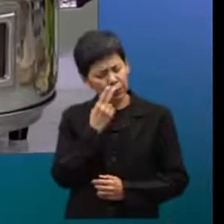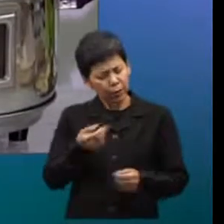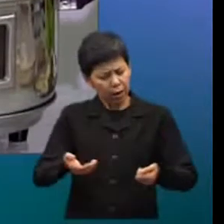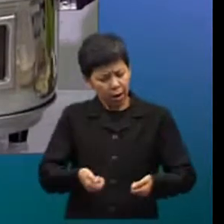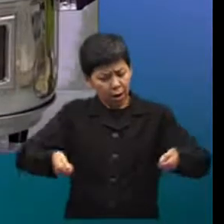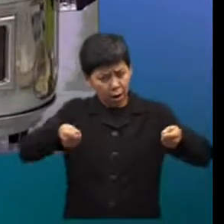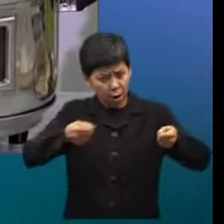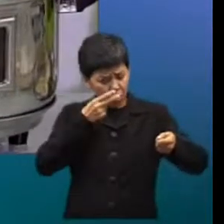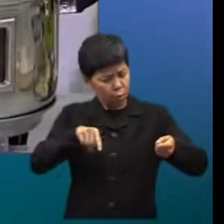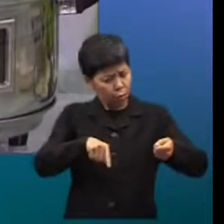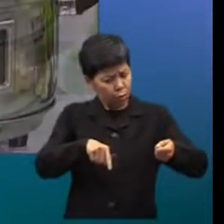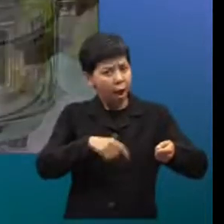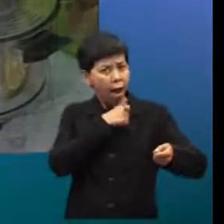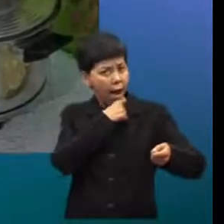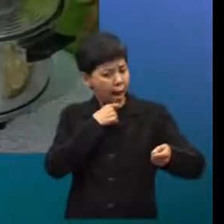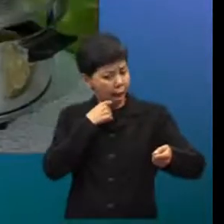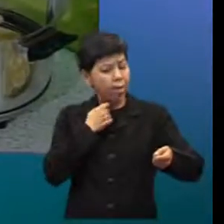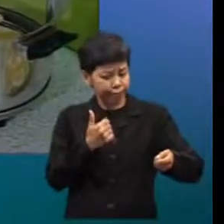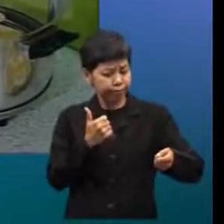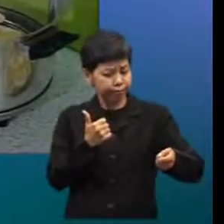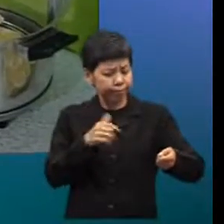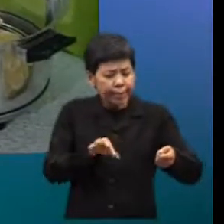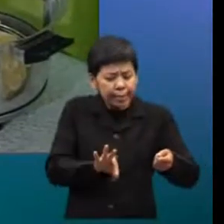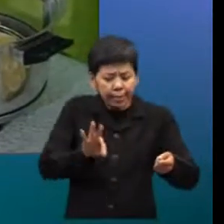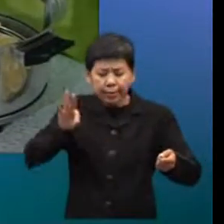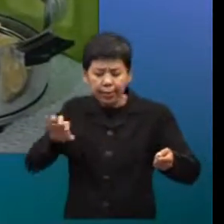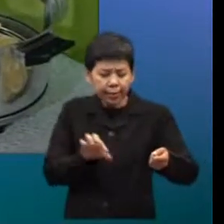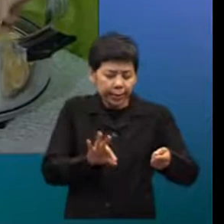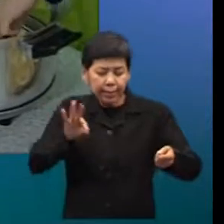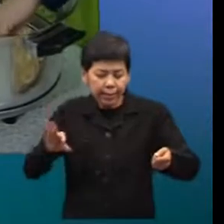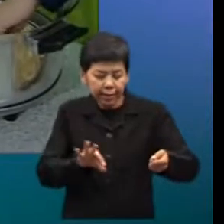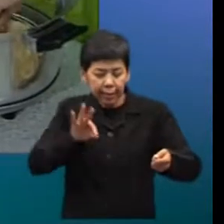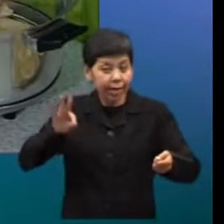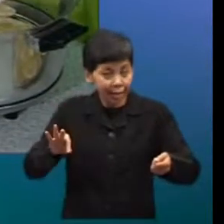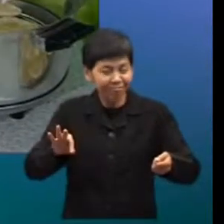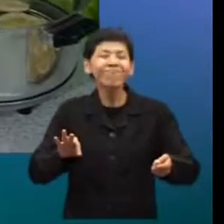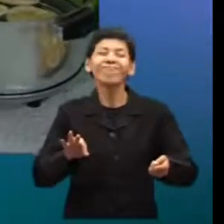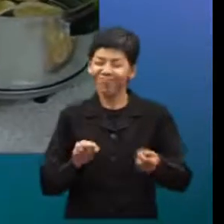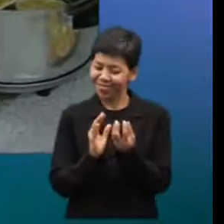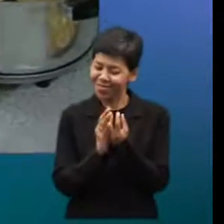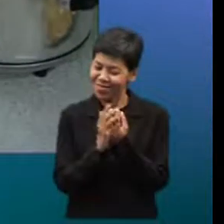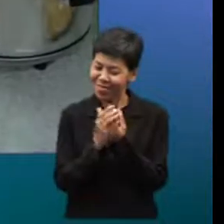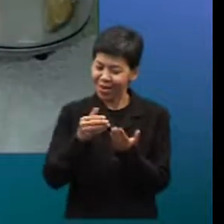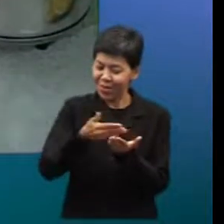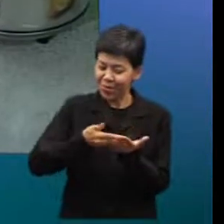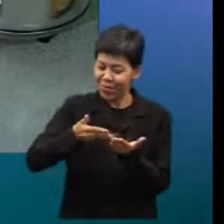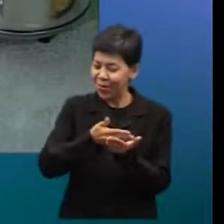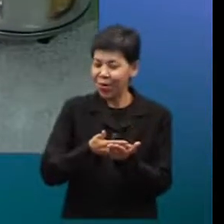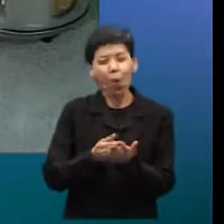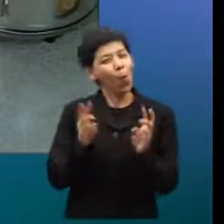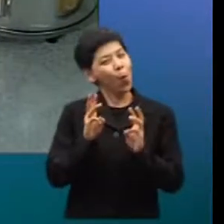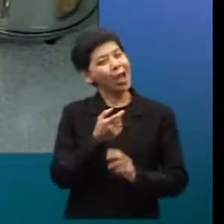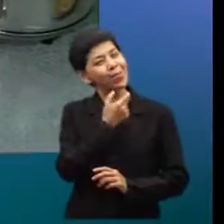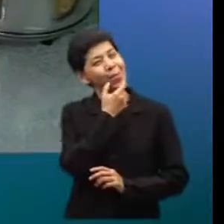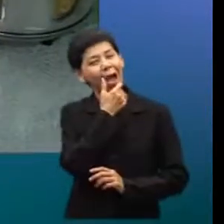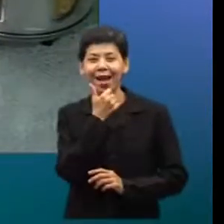ดูว่าพอน้ำผักที่ทาไว้แห้งจึงเอาออกเท่านี้เราก็ได้ข้าวตังหน้าน้ำผักไว้รับประทานเป็นของ